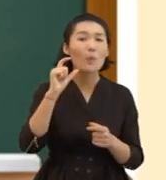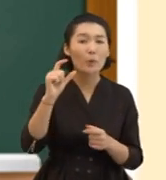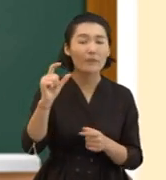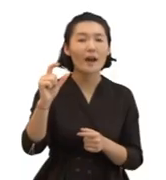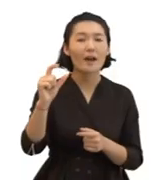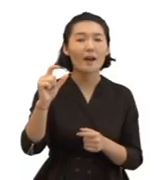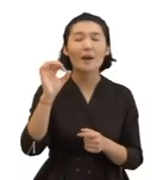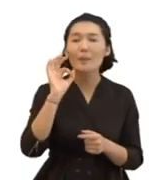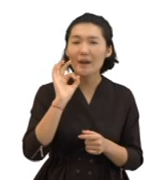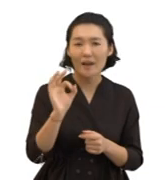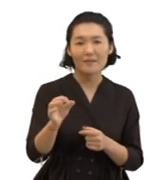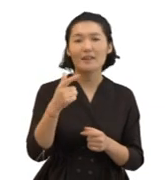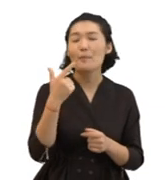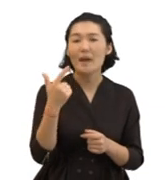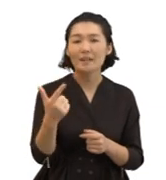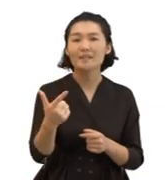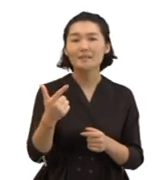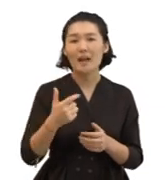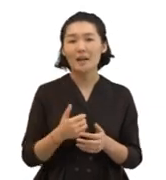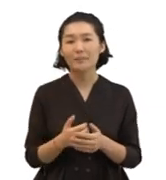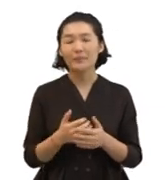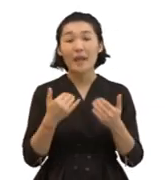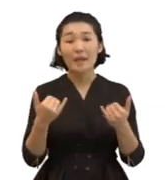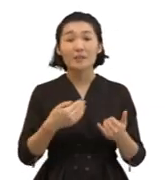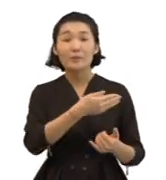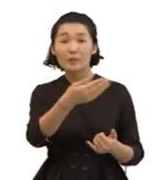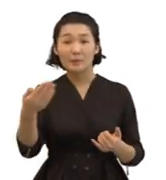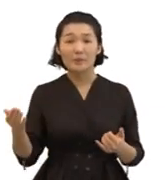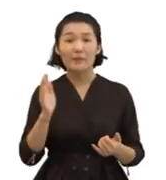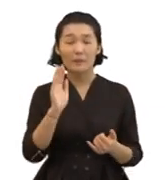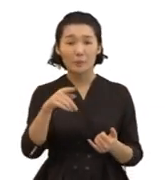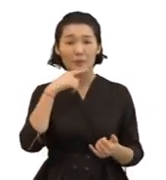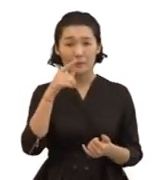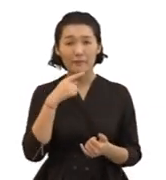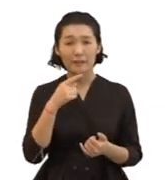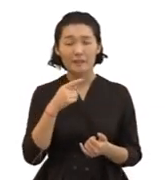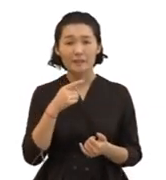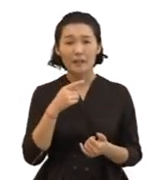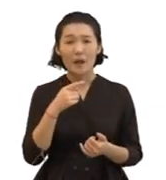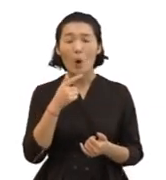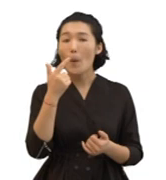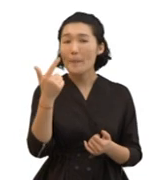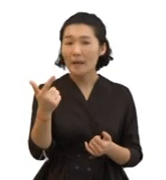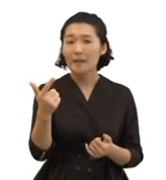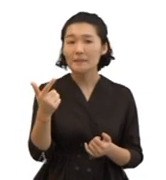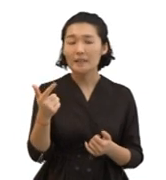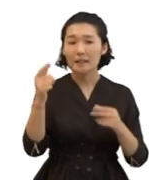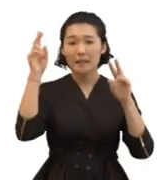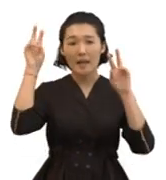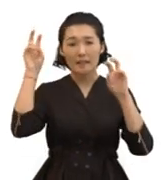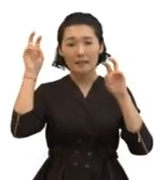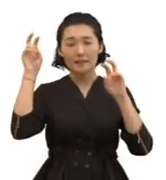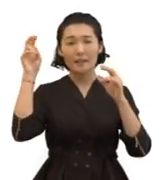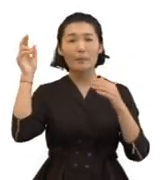конечно же ь и сегодня мы с вами будем говорить о мягком знаке тема нашего сегодняшнего